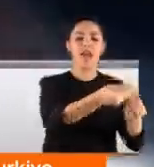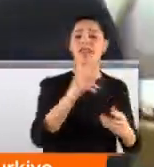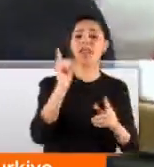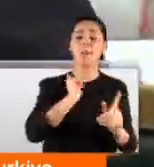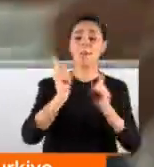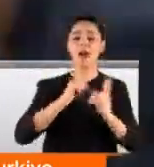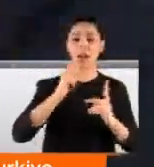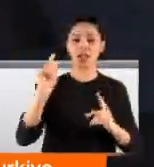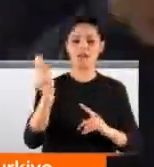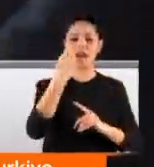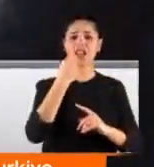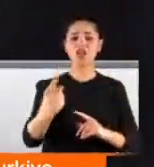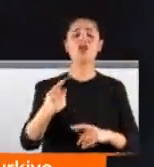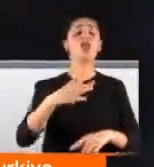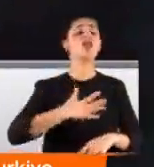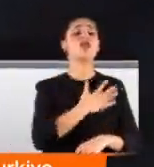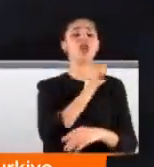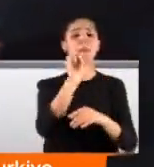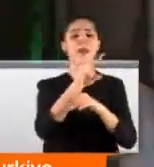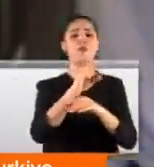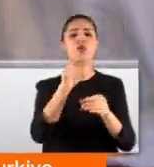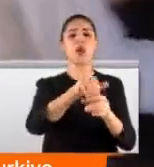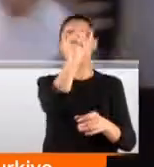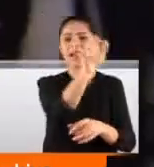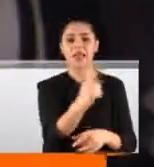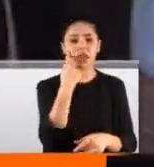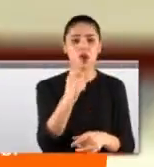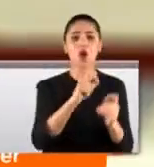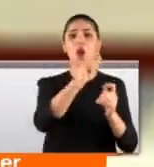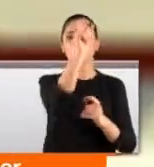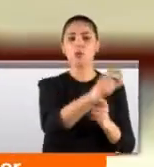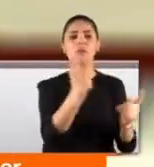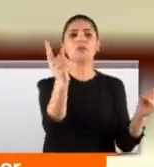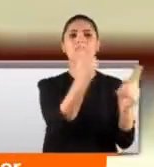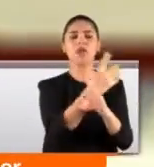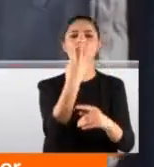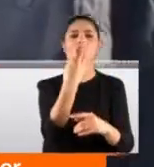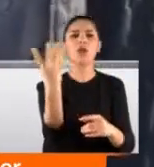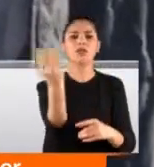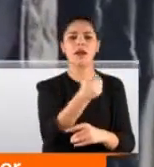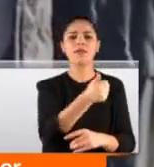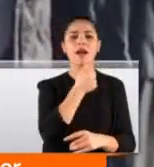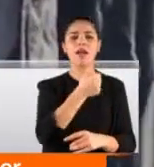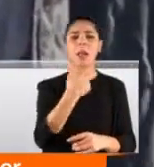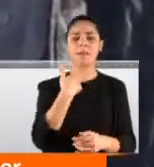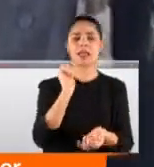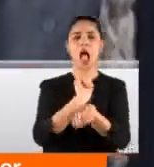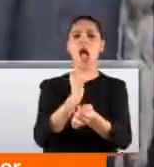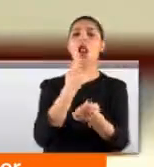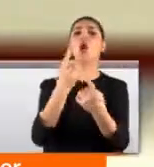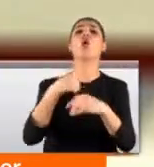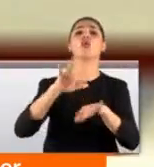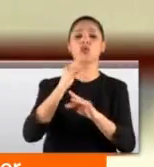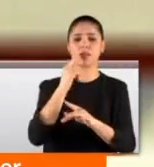vazgeç diyen CHP Muğla milletvekillerinden biriydi. Burak Erbay, Mürsel Alban ve Suat Özcan biz aileyle konuşmadık